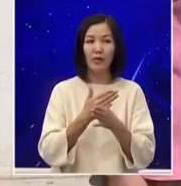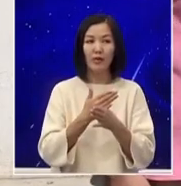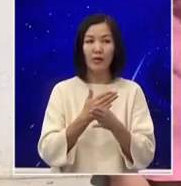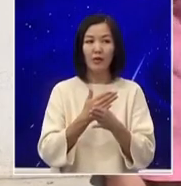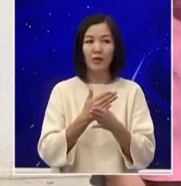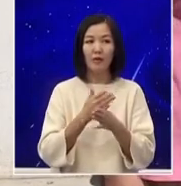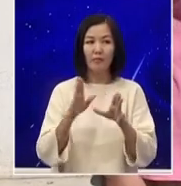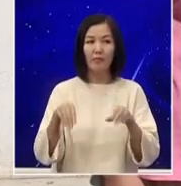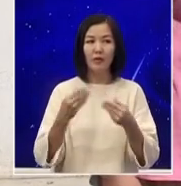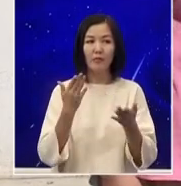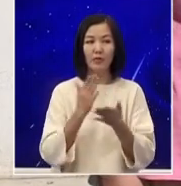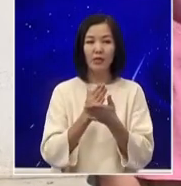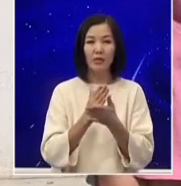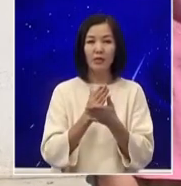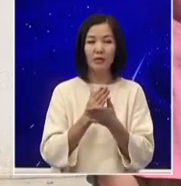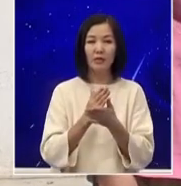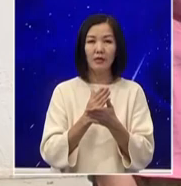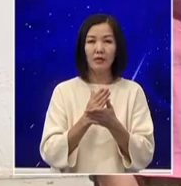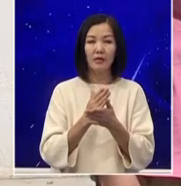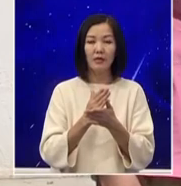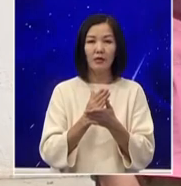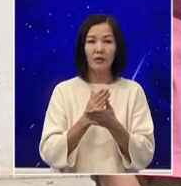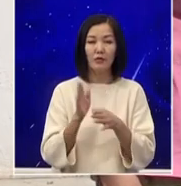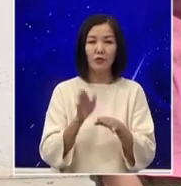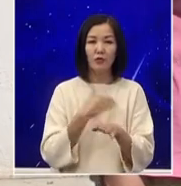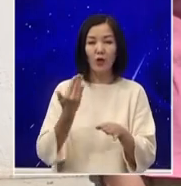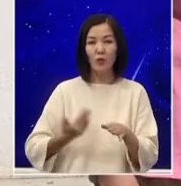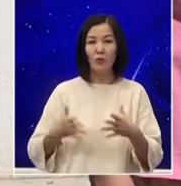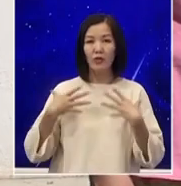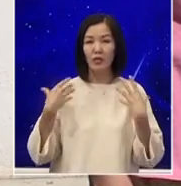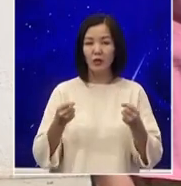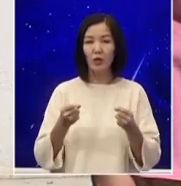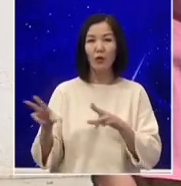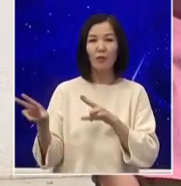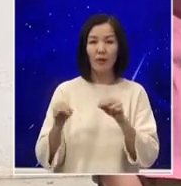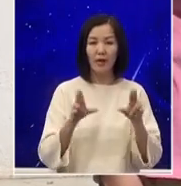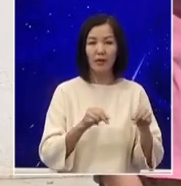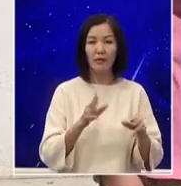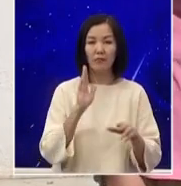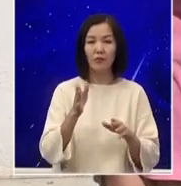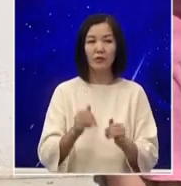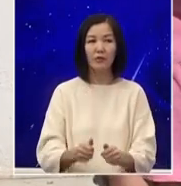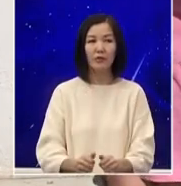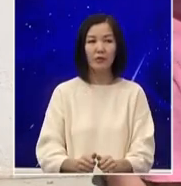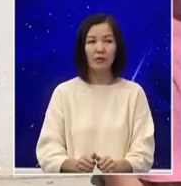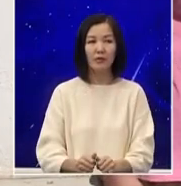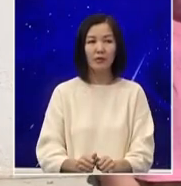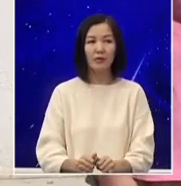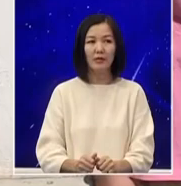қой. Көңілдеріңіз орынды болсын, өмір жасы ұзақ болсын баланың, жомарт жандар көп болсын деген келеді.